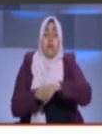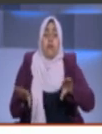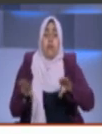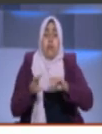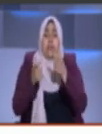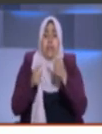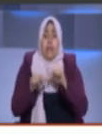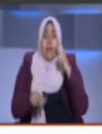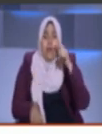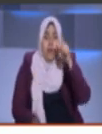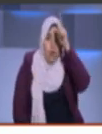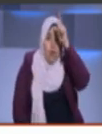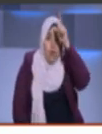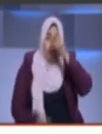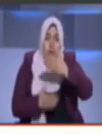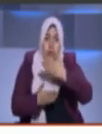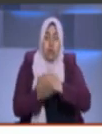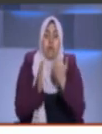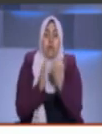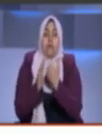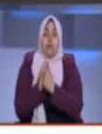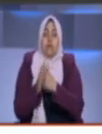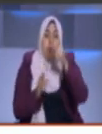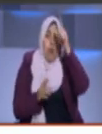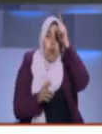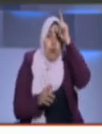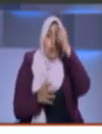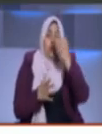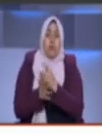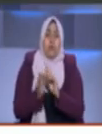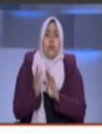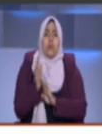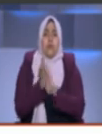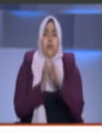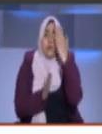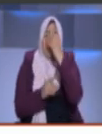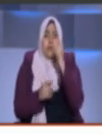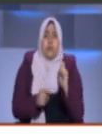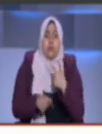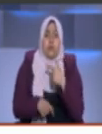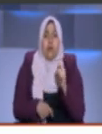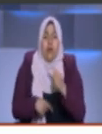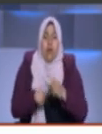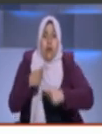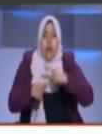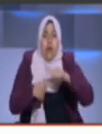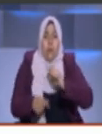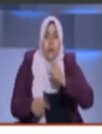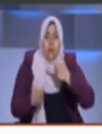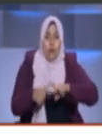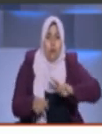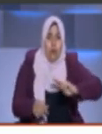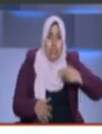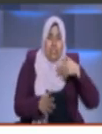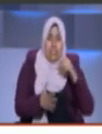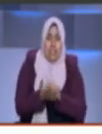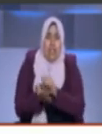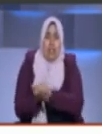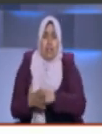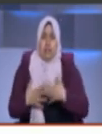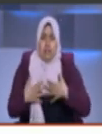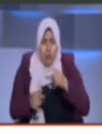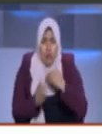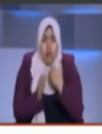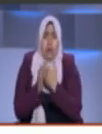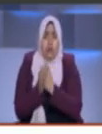للأردن أن يستعيد الاقتصاد الأردني وتيرة نموه بشكل أسرع من الدول الأخرى نتيجة الإجراءات الصحية